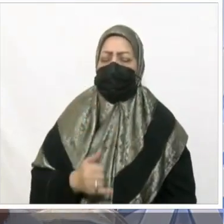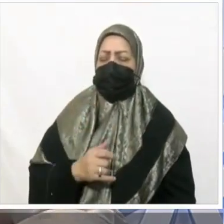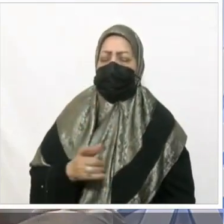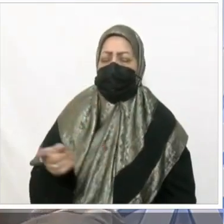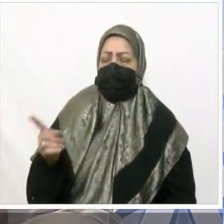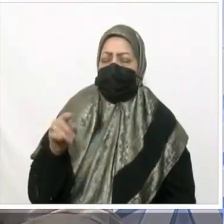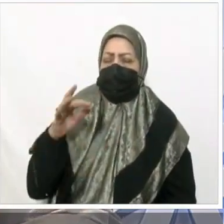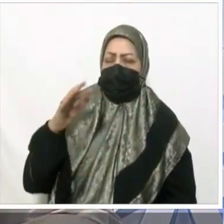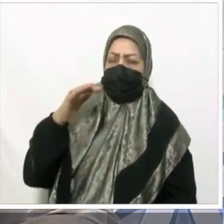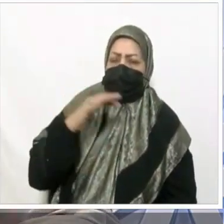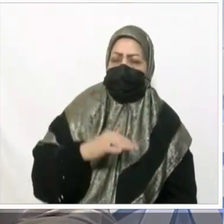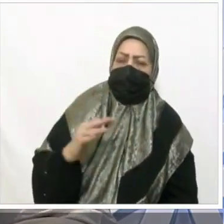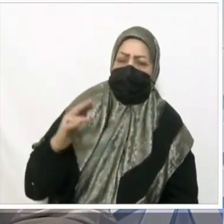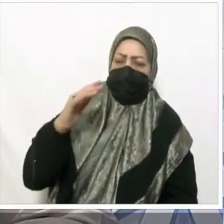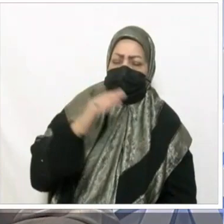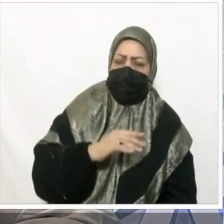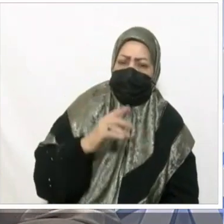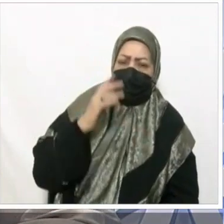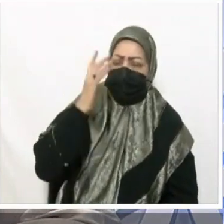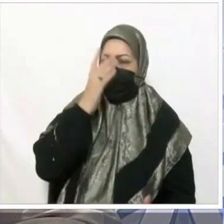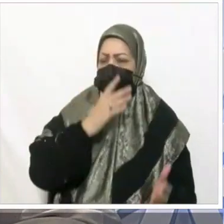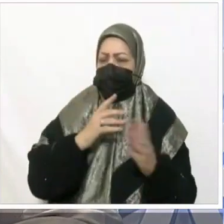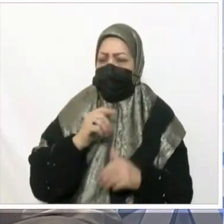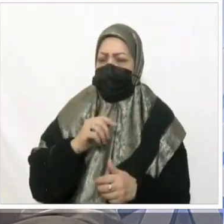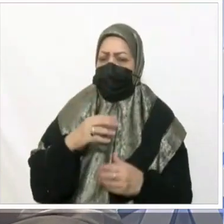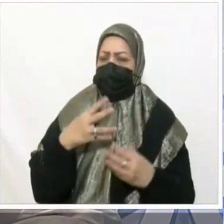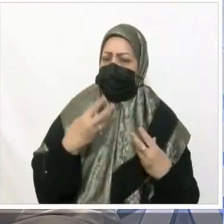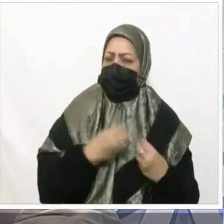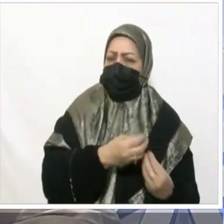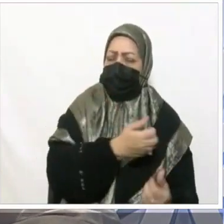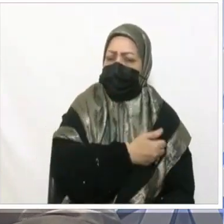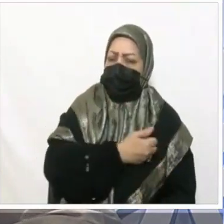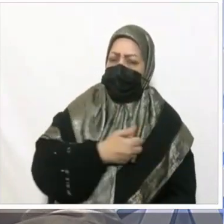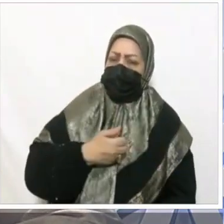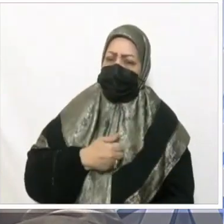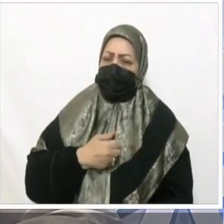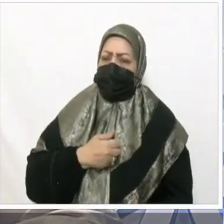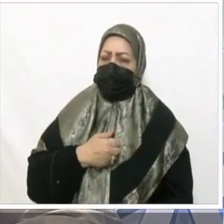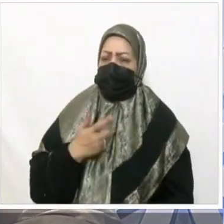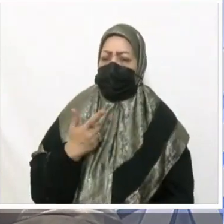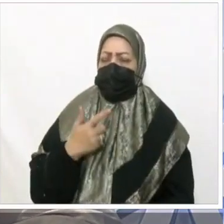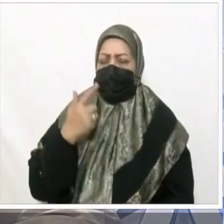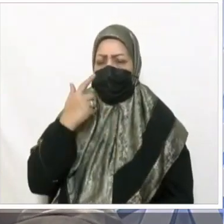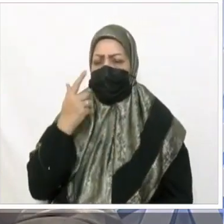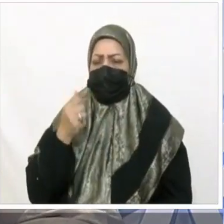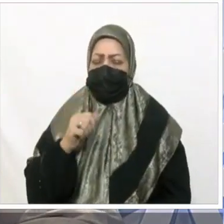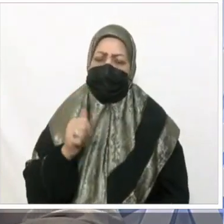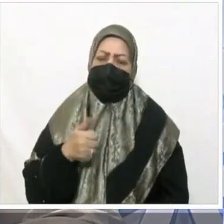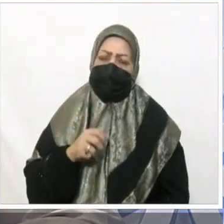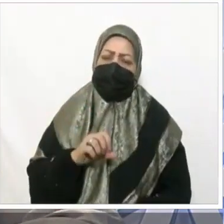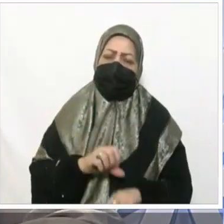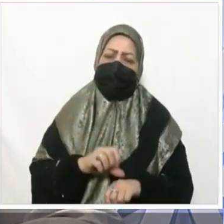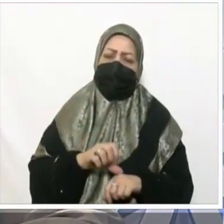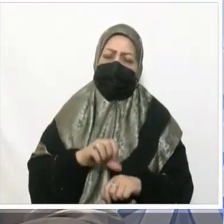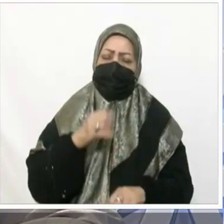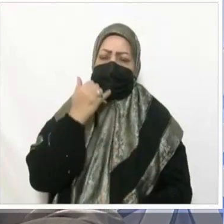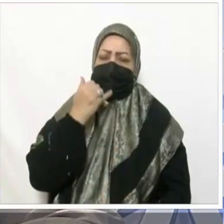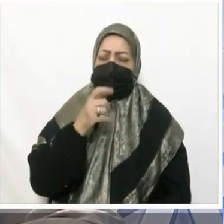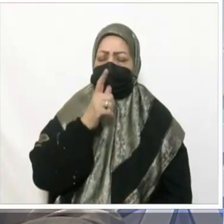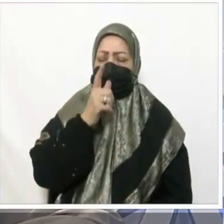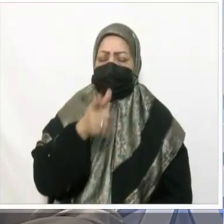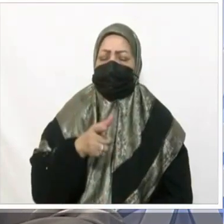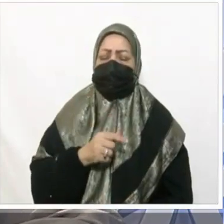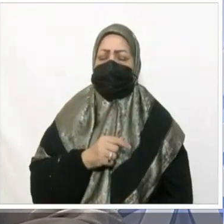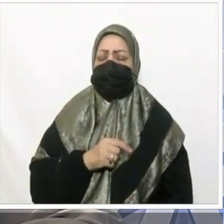ولا تأييد؟ أحمد من طرابلس قال عنده الوالدة مقعدة، نسأل الله